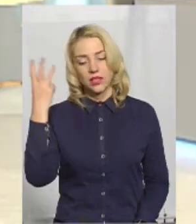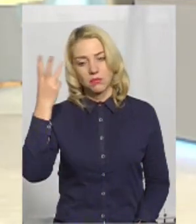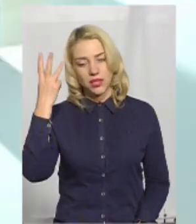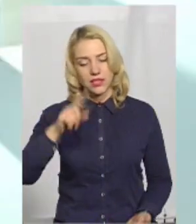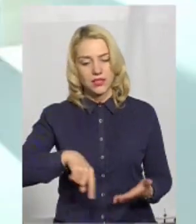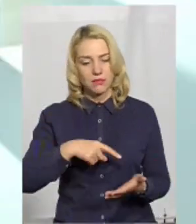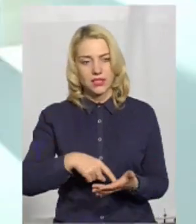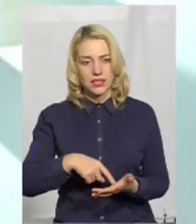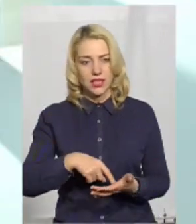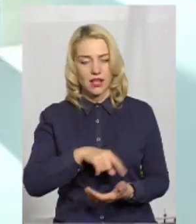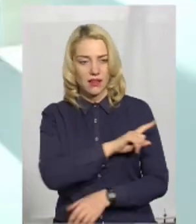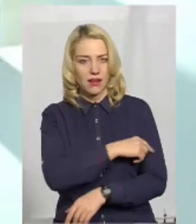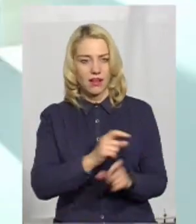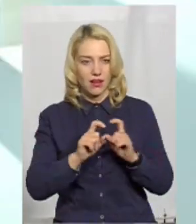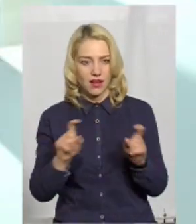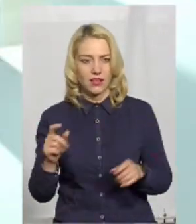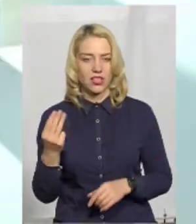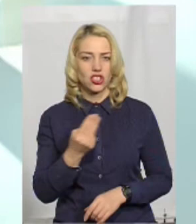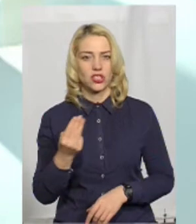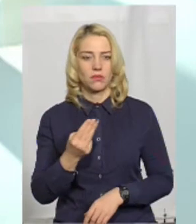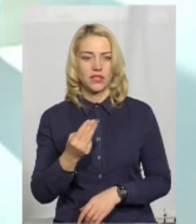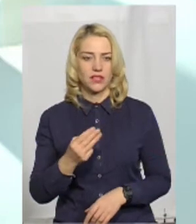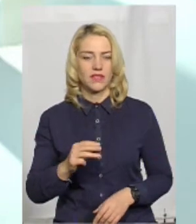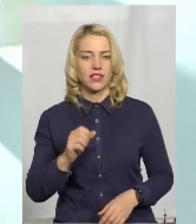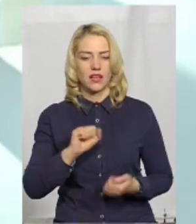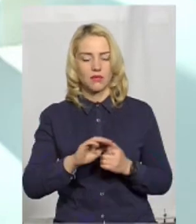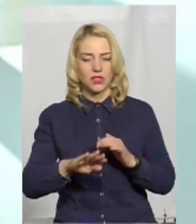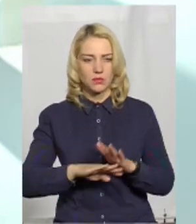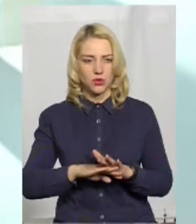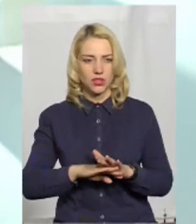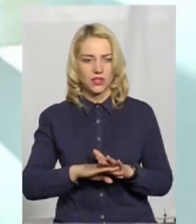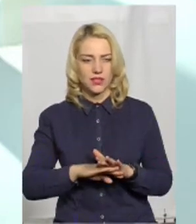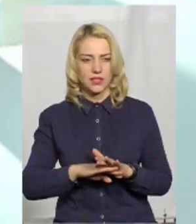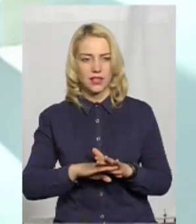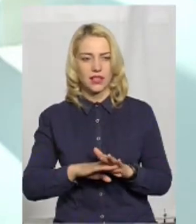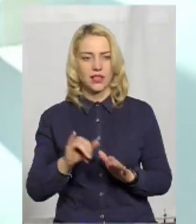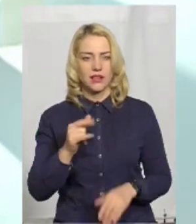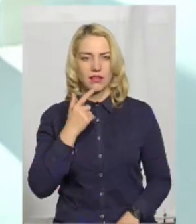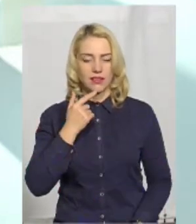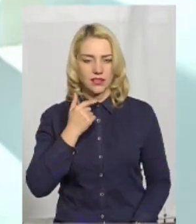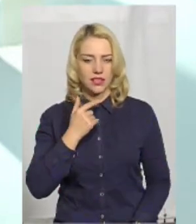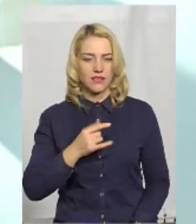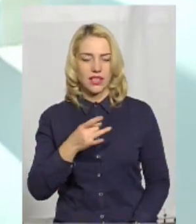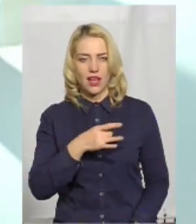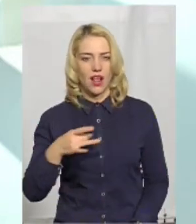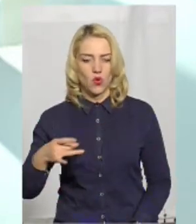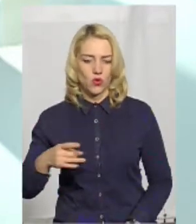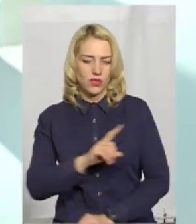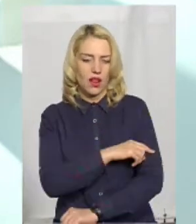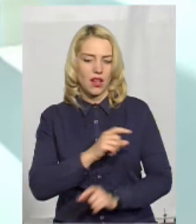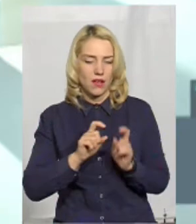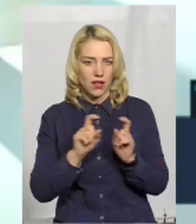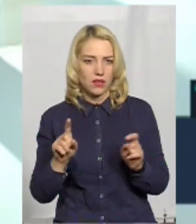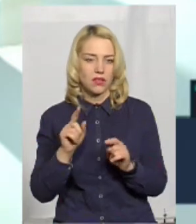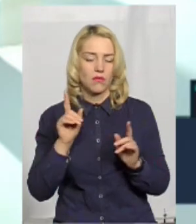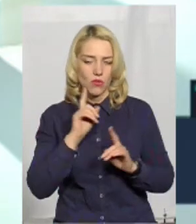Хмельницька міська лікарня, Шепетівська, Кам'янець-Подільська районні лікарні і Красилів. Поки що